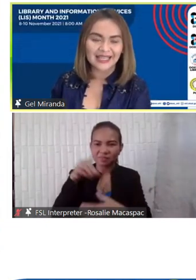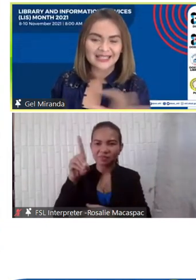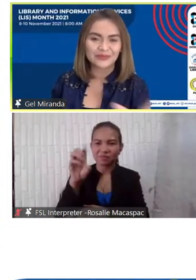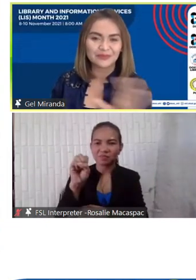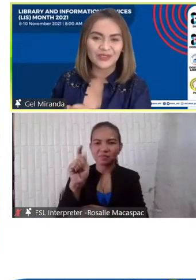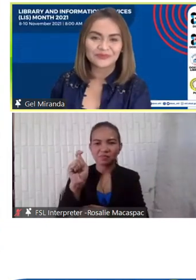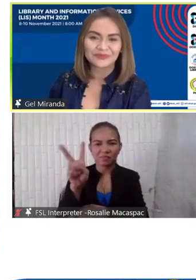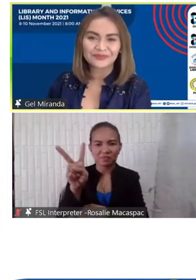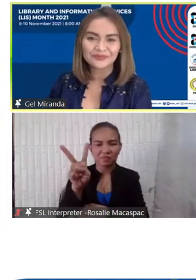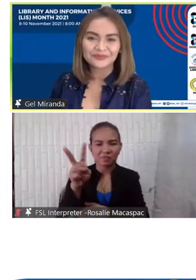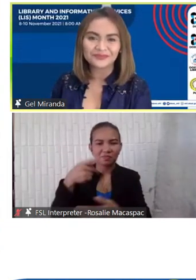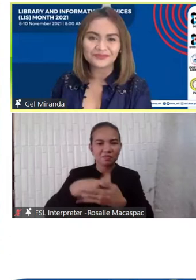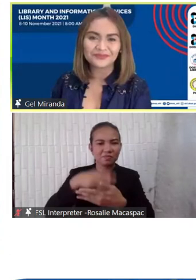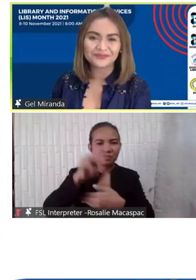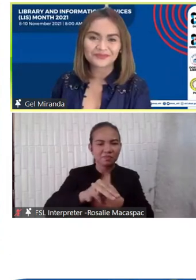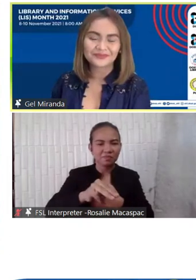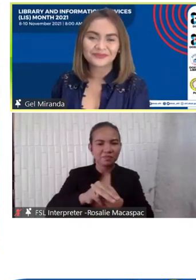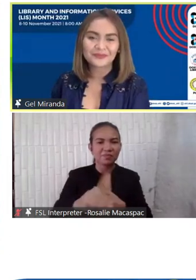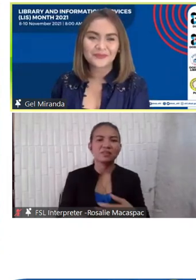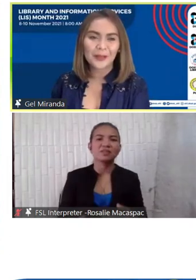casting. Next slide po.